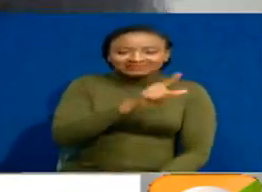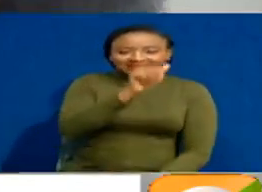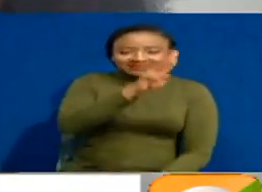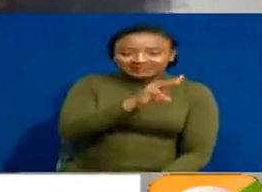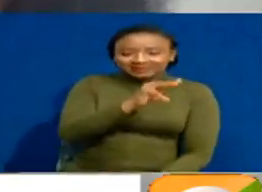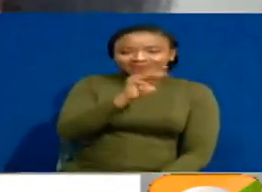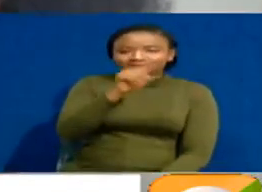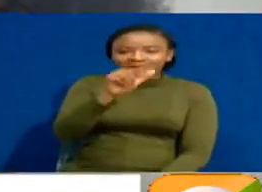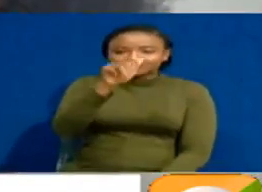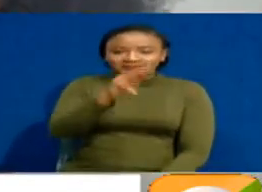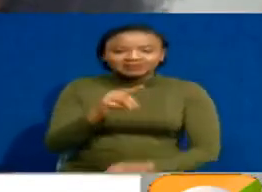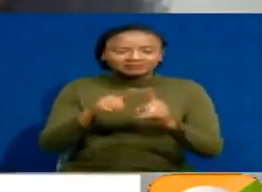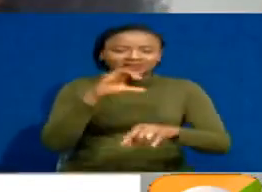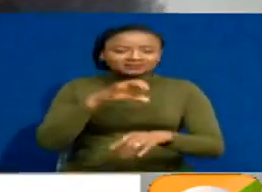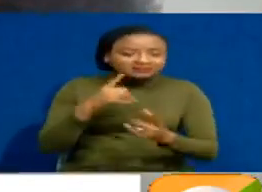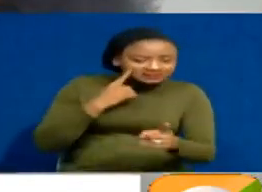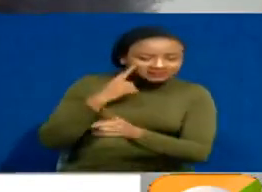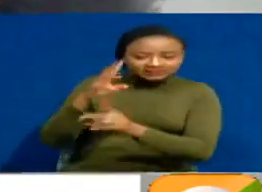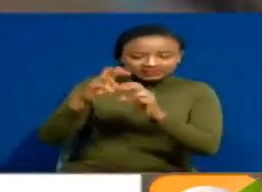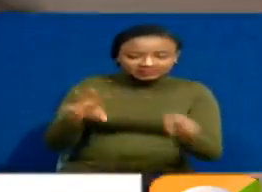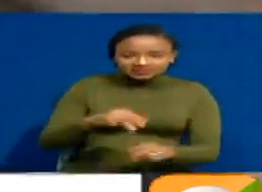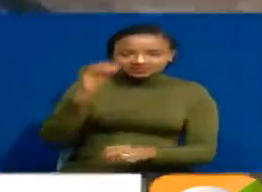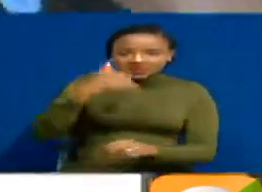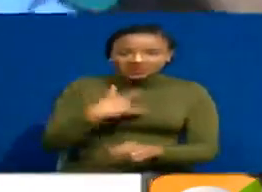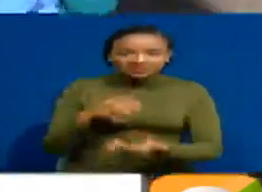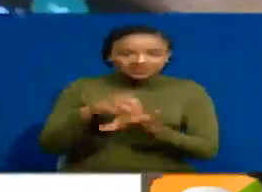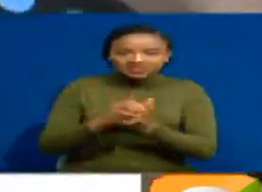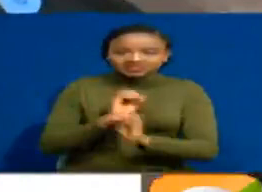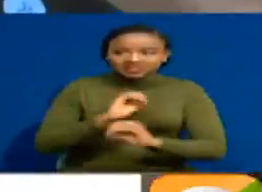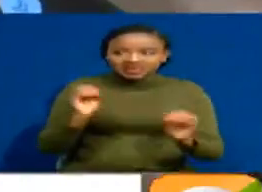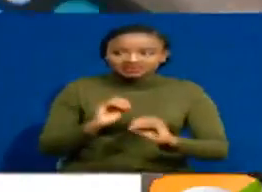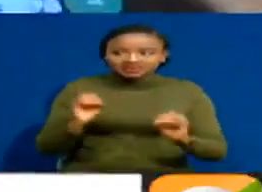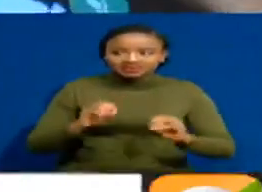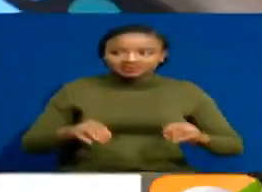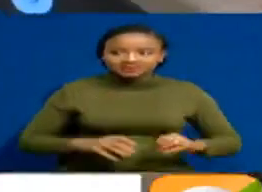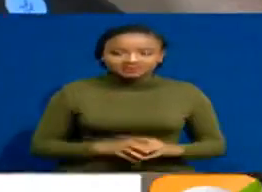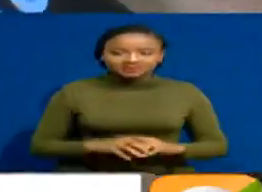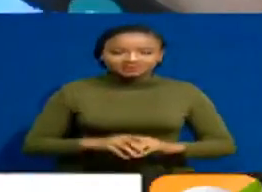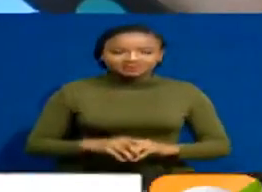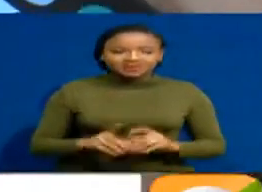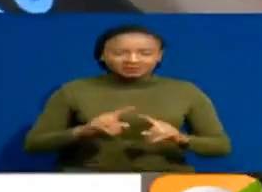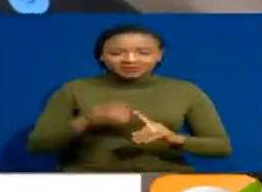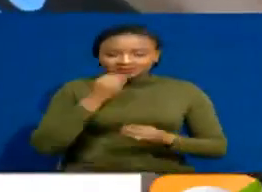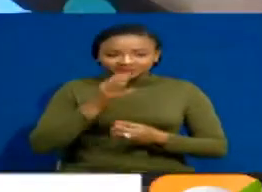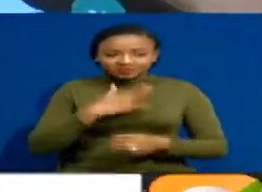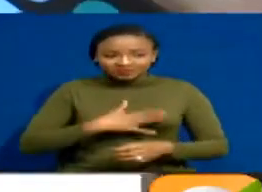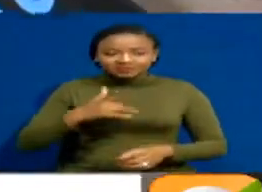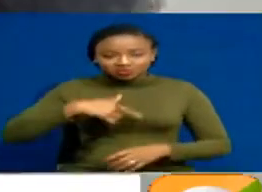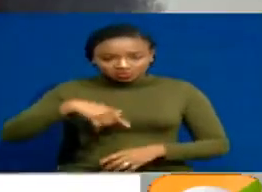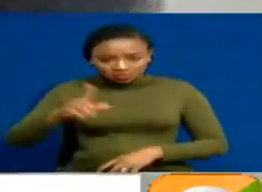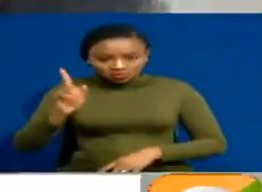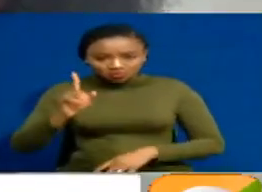matokeo. Wanasema hawapati shida yoyote. Nikamwambia huyo bwanako, enda ambia daktari, nataka